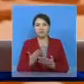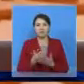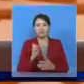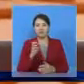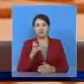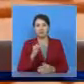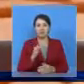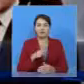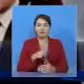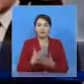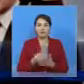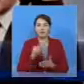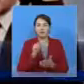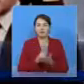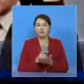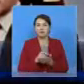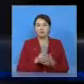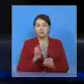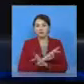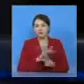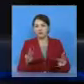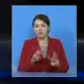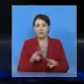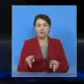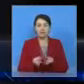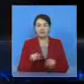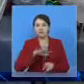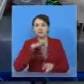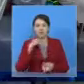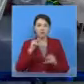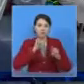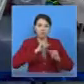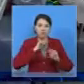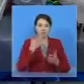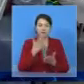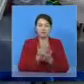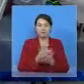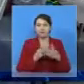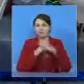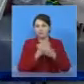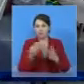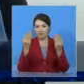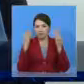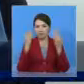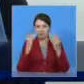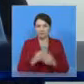Кельдыбай Испагамбетов получил должность в профильном министерстве. И так было везде, где бы он ни работал, всегда добивался высоких